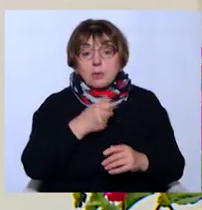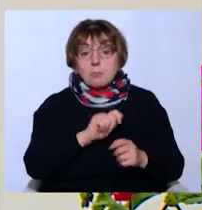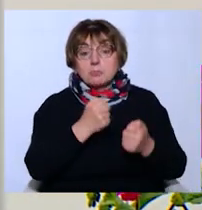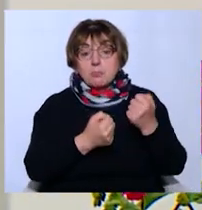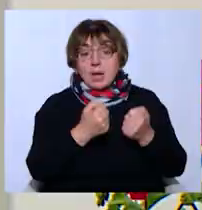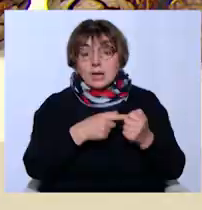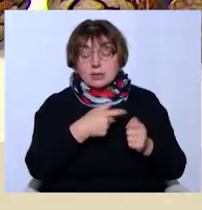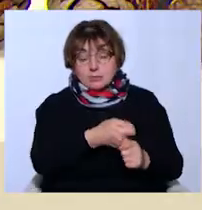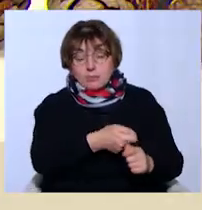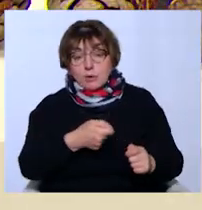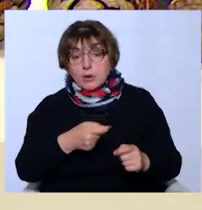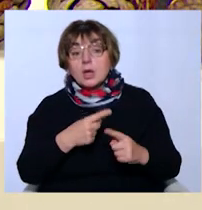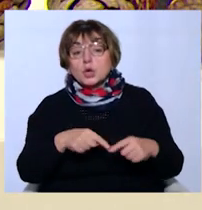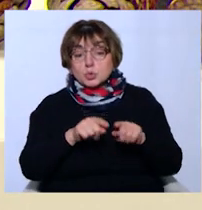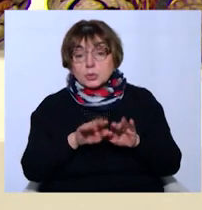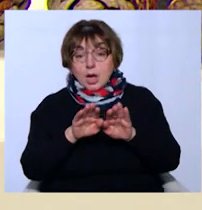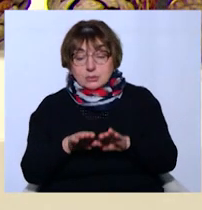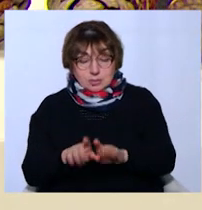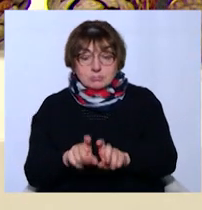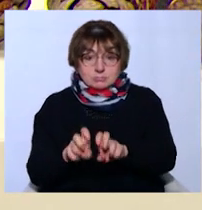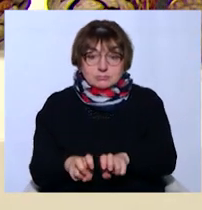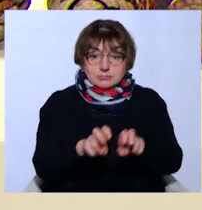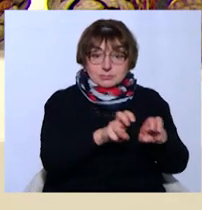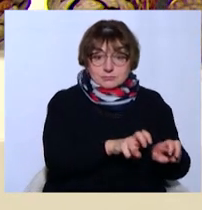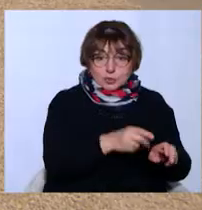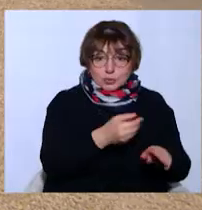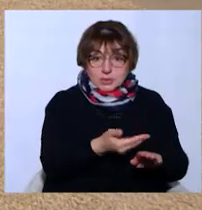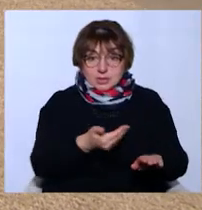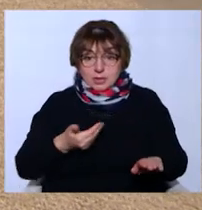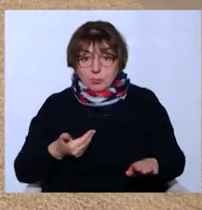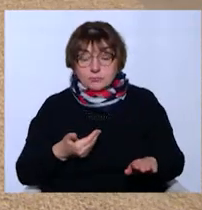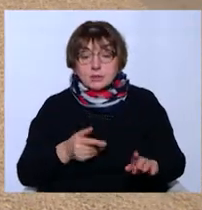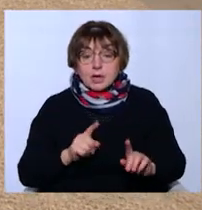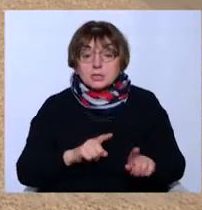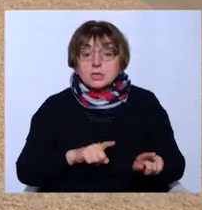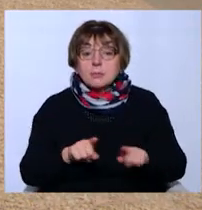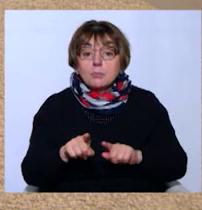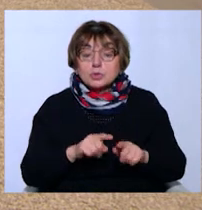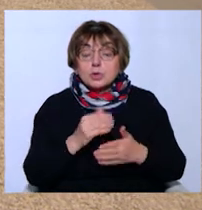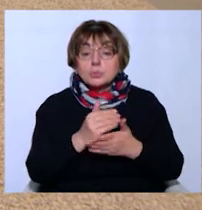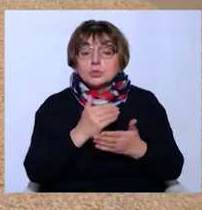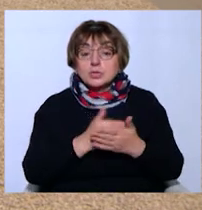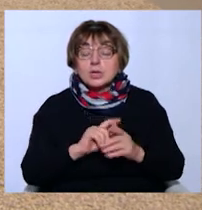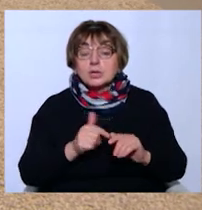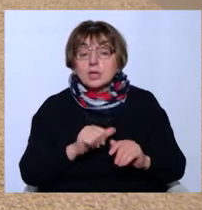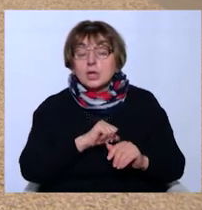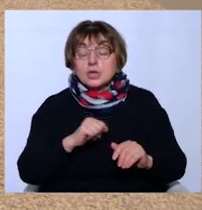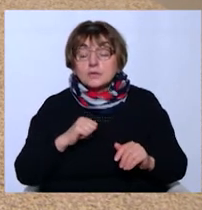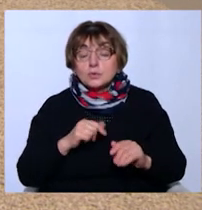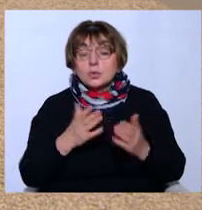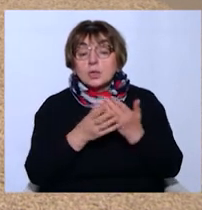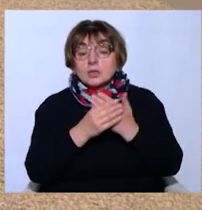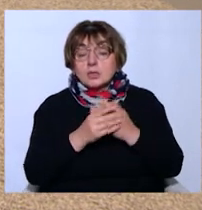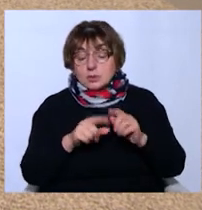ამ მანქანას, მანქანამაც მდებარეობა შეიცვალა, ცოტა მარჯვნივ წამოვიდა. ესე იგი, მოძრაობის შედეგად საგნები იცვლიან